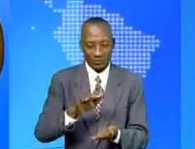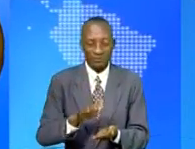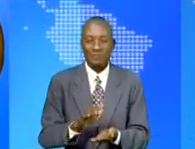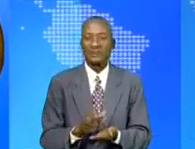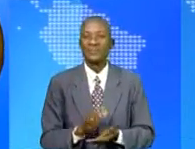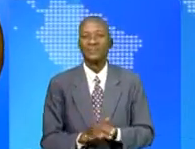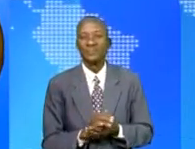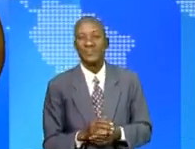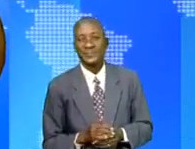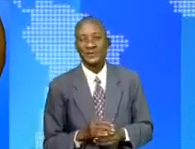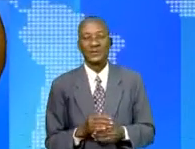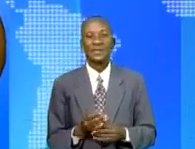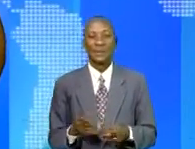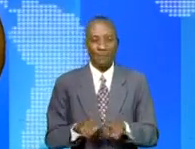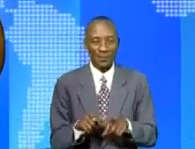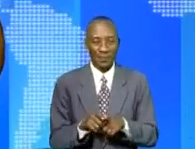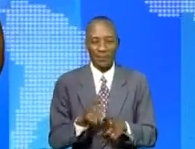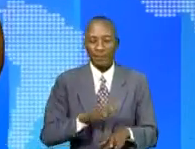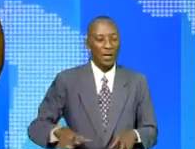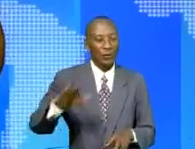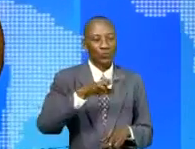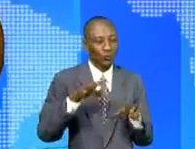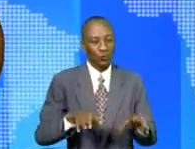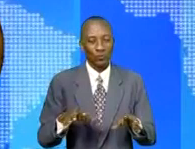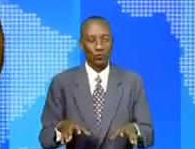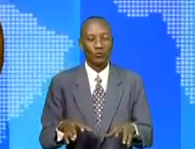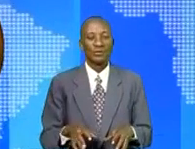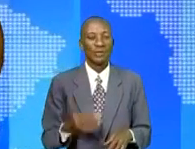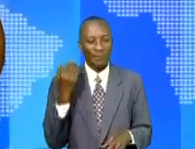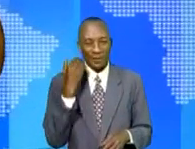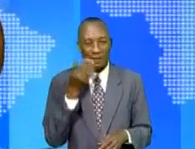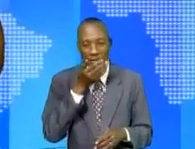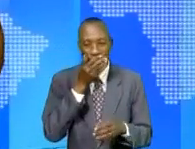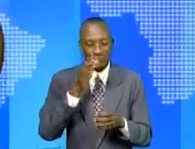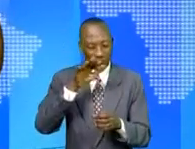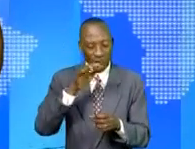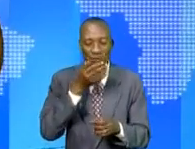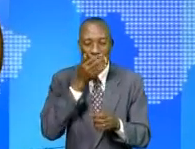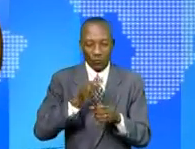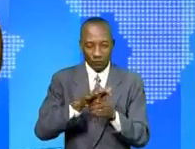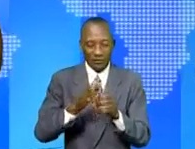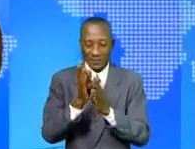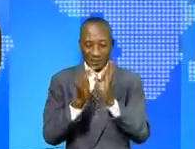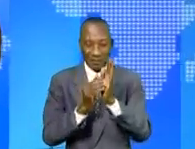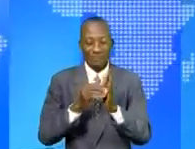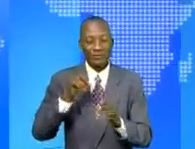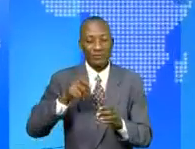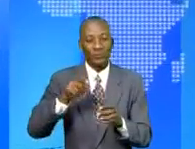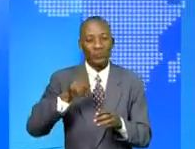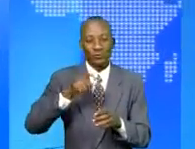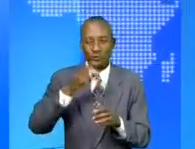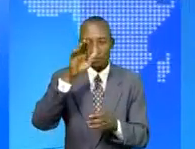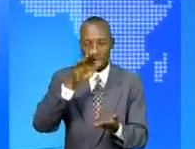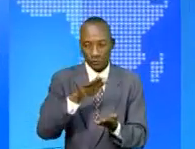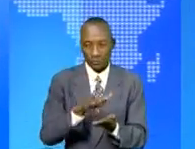pandémie, ce à travers le secrétariat technique de riposte contre la COVID-19 avec la collaboration des écoles de santé